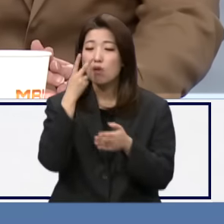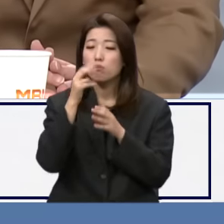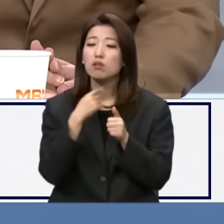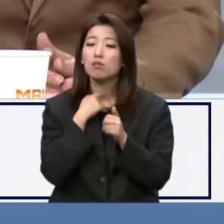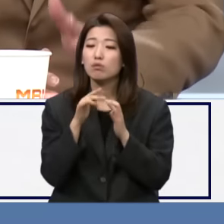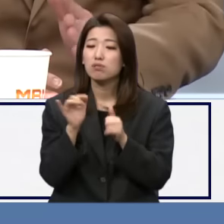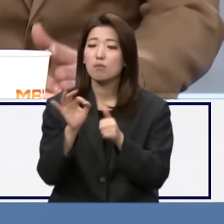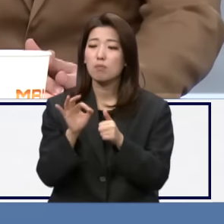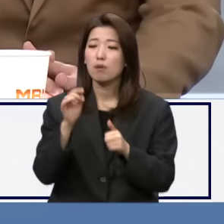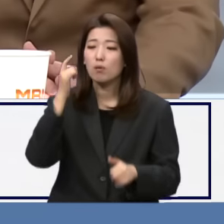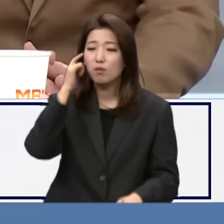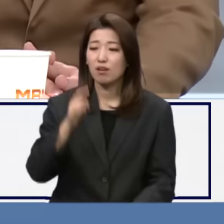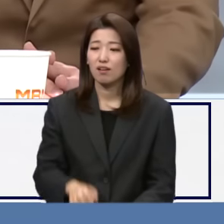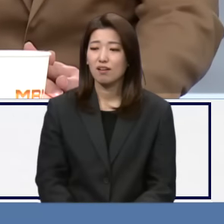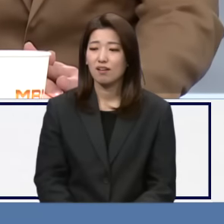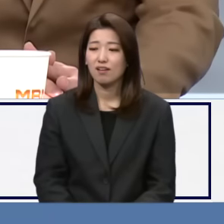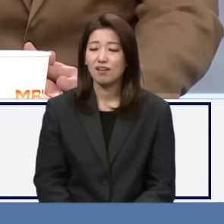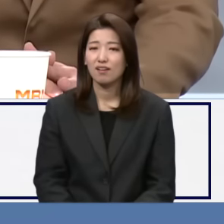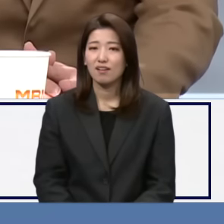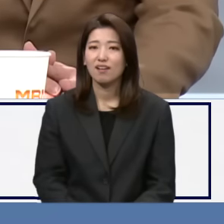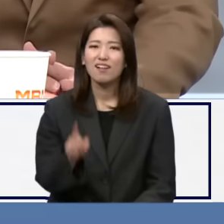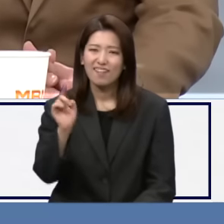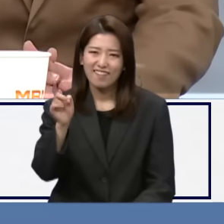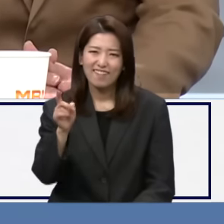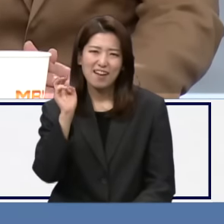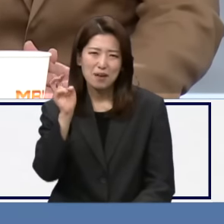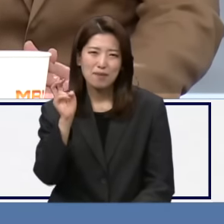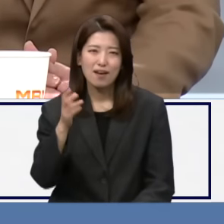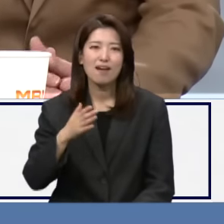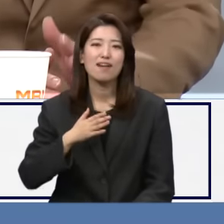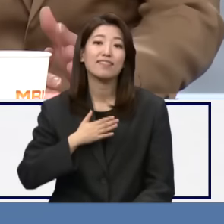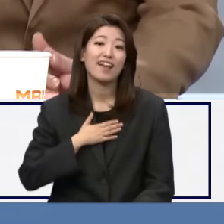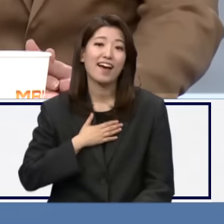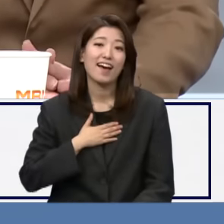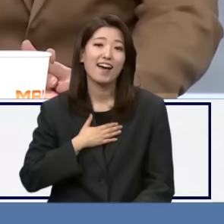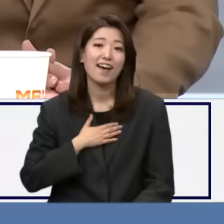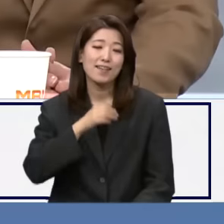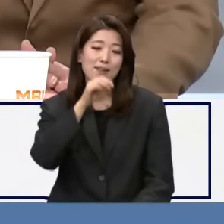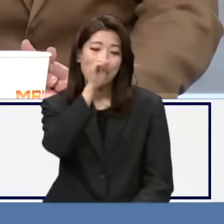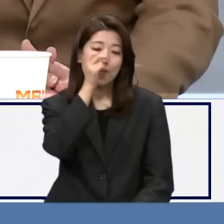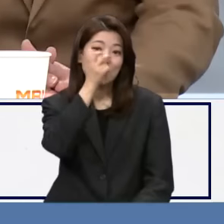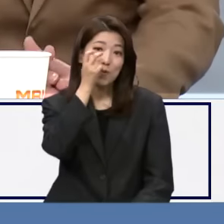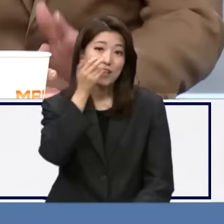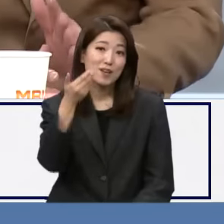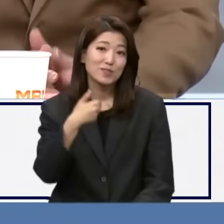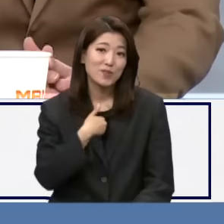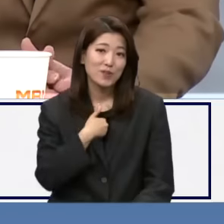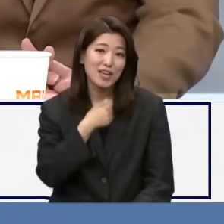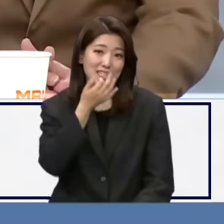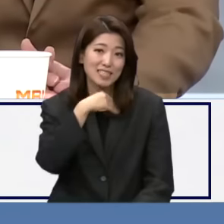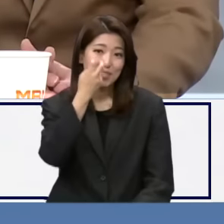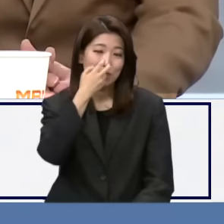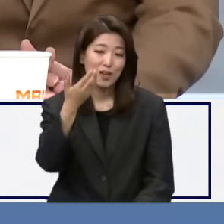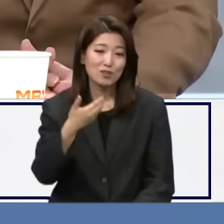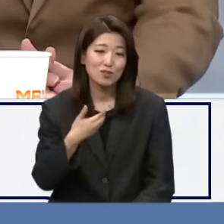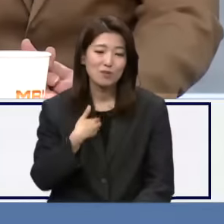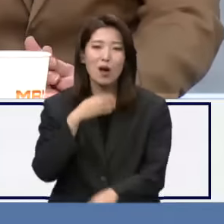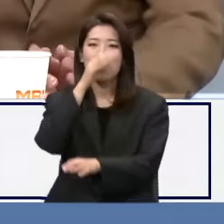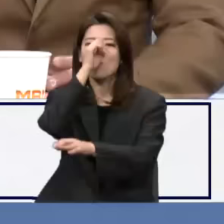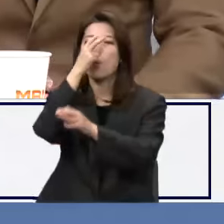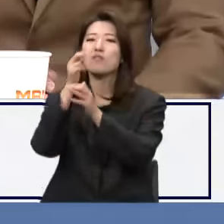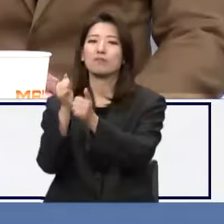그겁니다 나한테 유리한 수사를 하면은 그 은 정의로운 검찰이고 나한테 불리한 수사를 하면 그것은 검찰 독재라고 지금 주장을